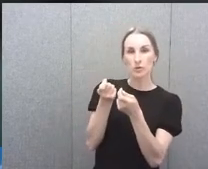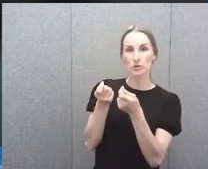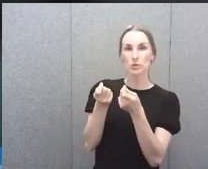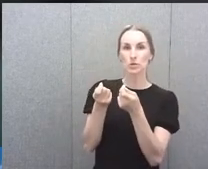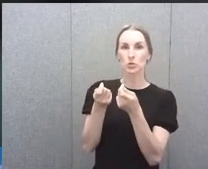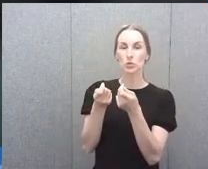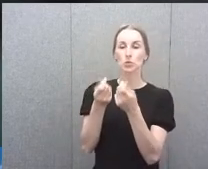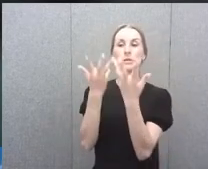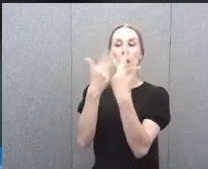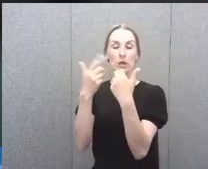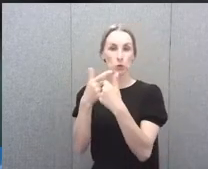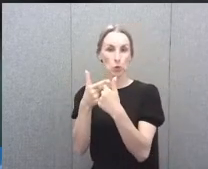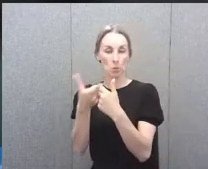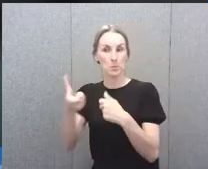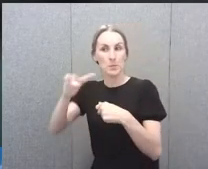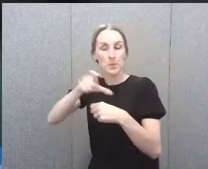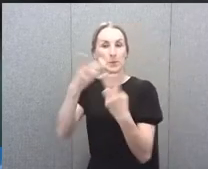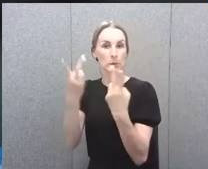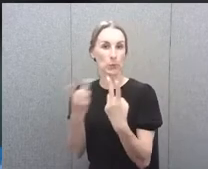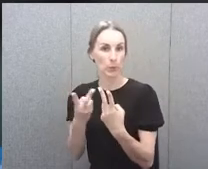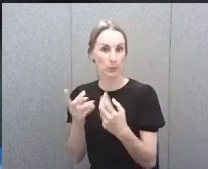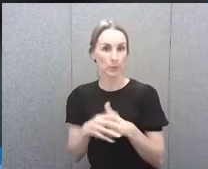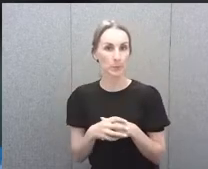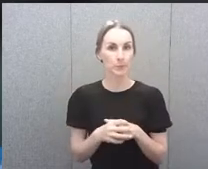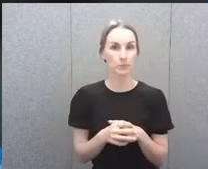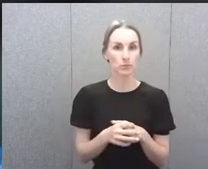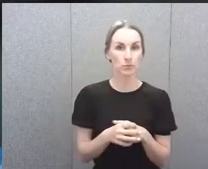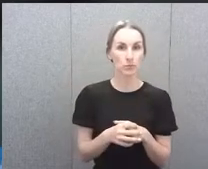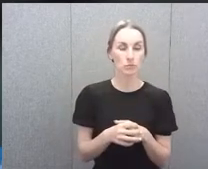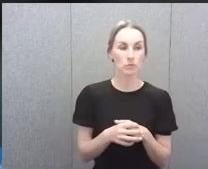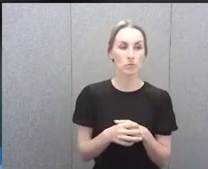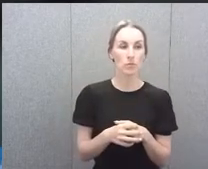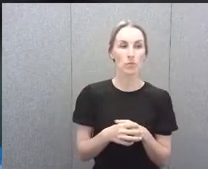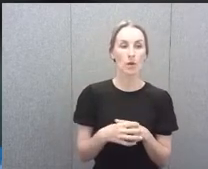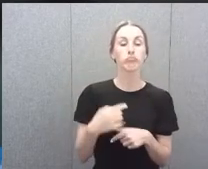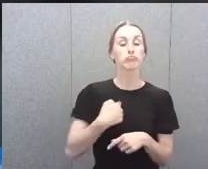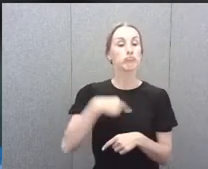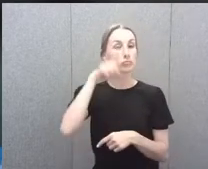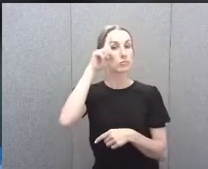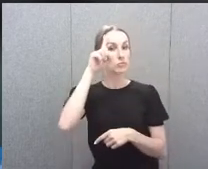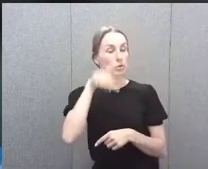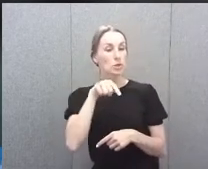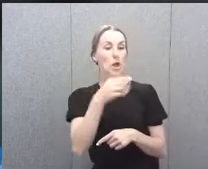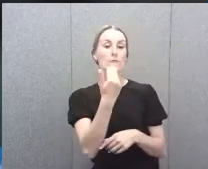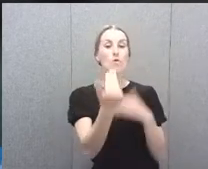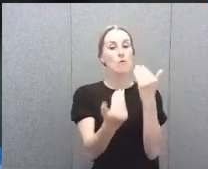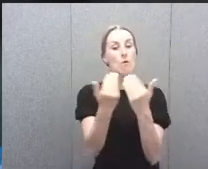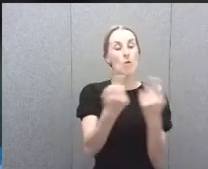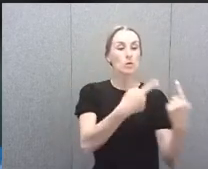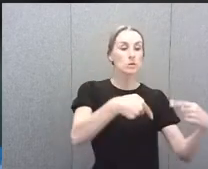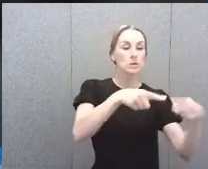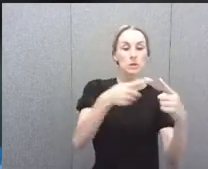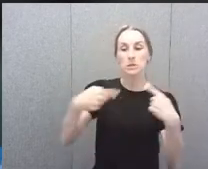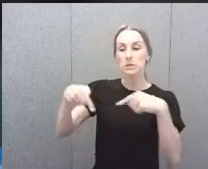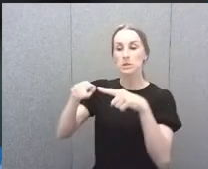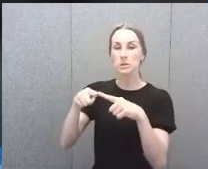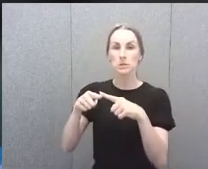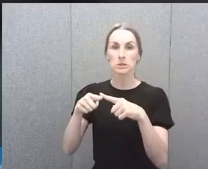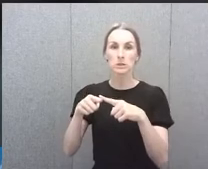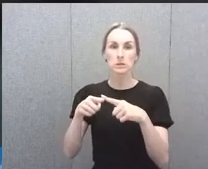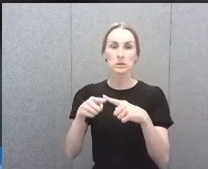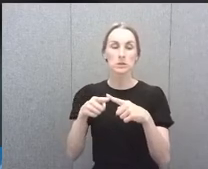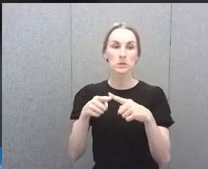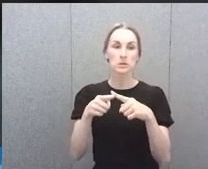Нельзя просто куда-то добавить женщин и надеяться, что та область, где веками доминировали мужчины, вдруг сразу